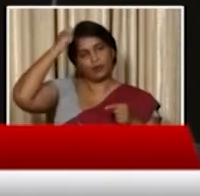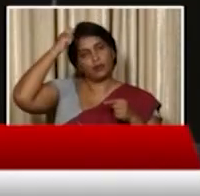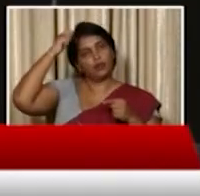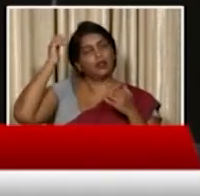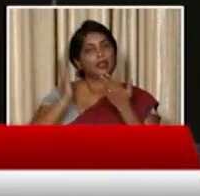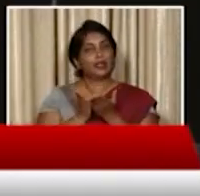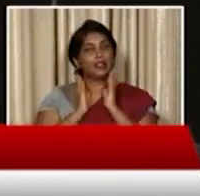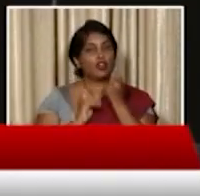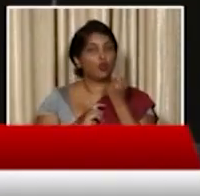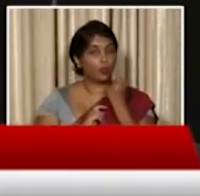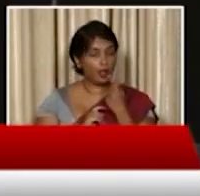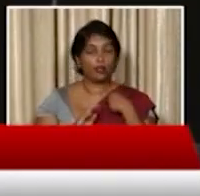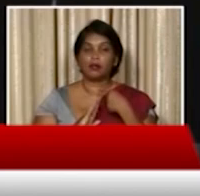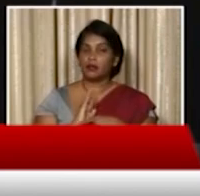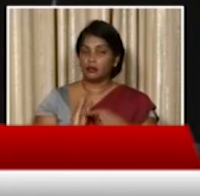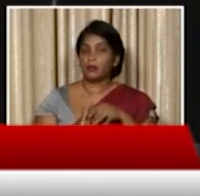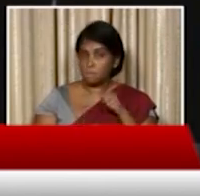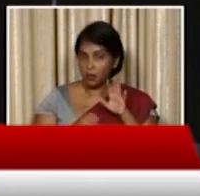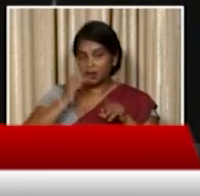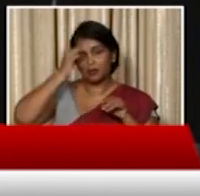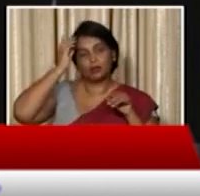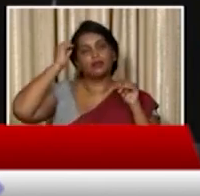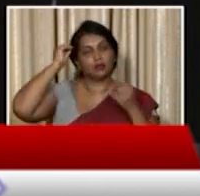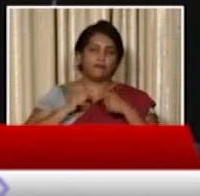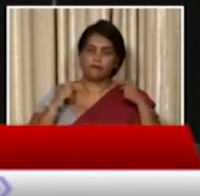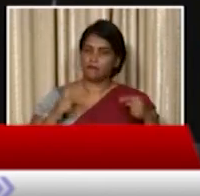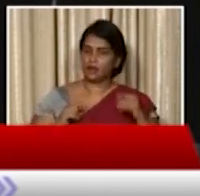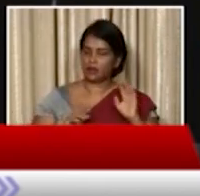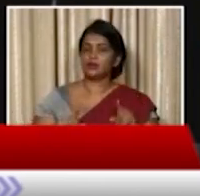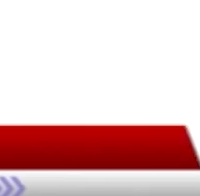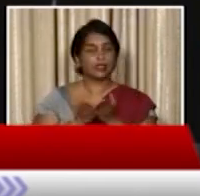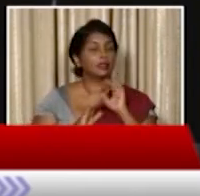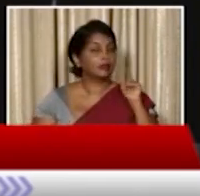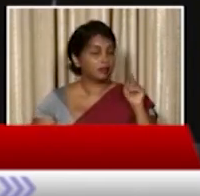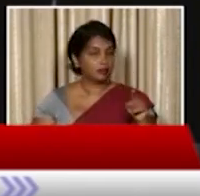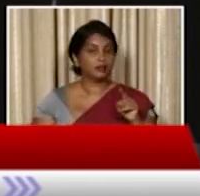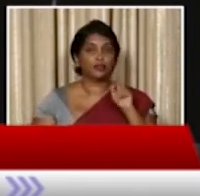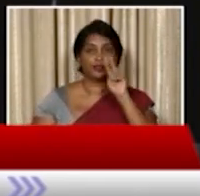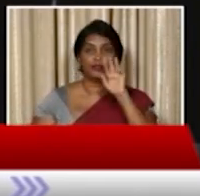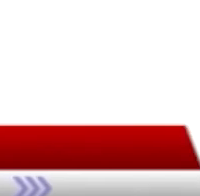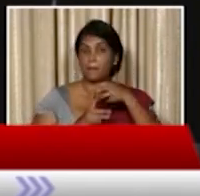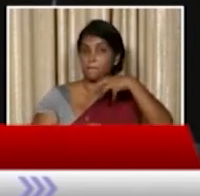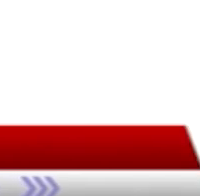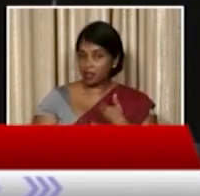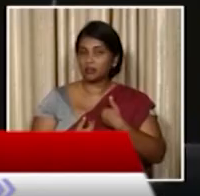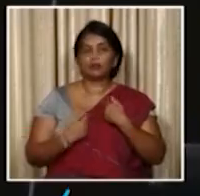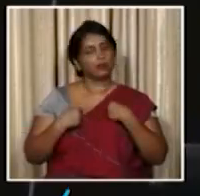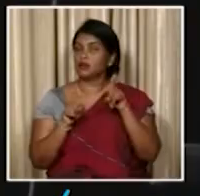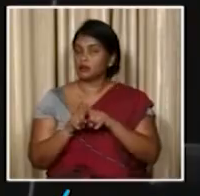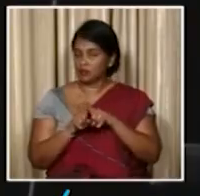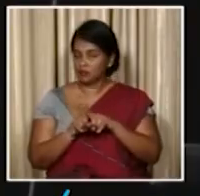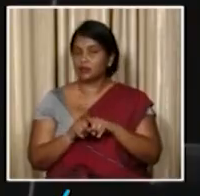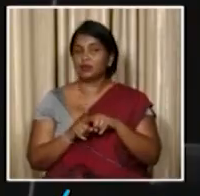ඉන්දියානු රුපියල අපේ රටේ භාවිතයට එනවා නම් ඒකට අපි විරුද්ධයි අපි ඉන්දියාවේ 29 වෙනි ප්‍රාන්තය වෙනවා නම් ඒකටත් අපි